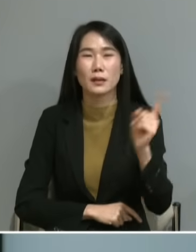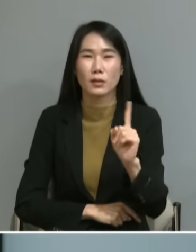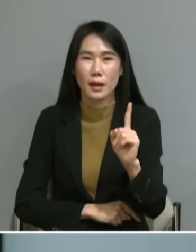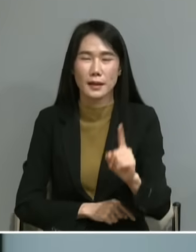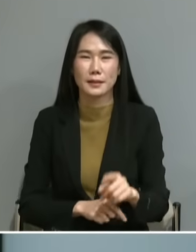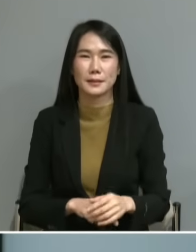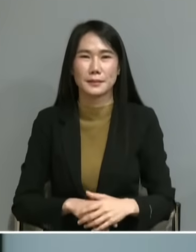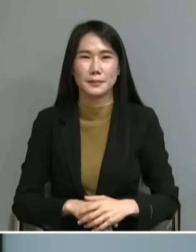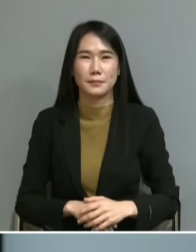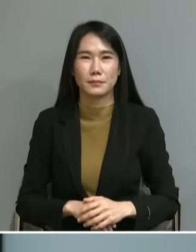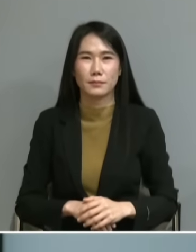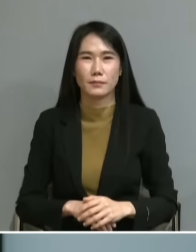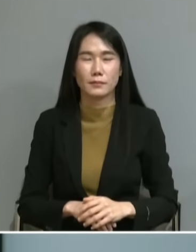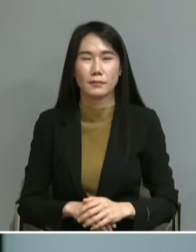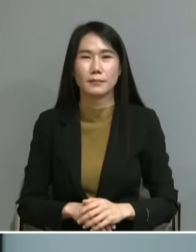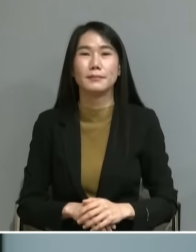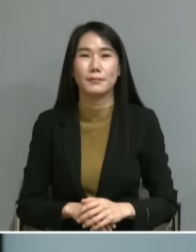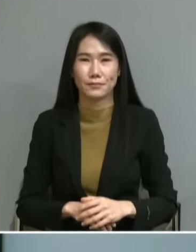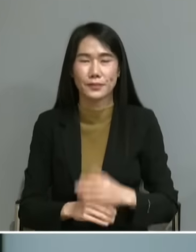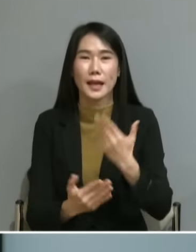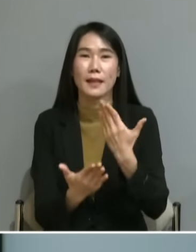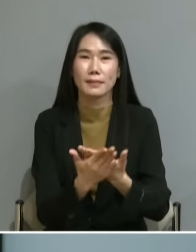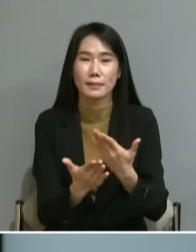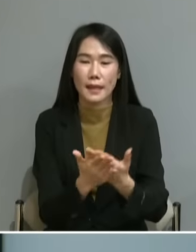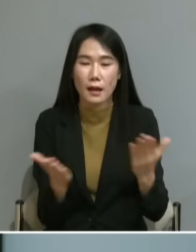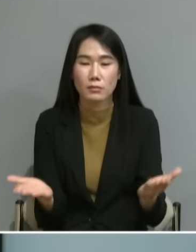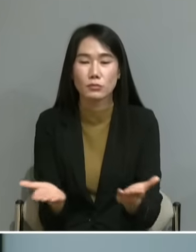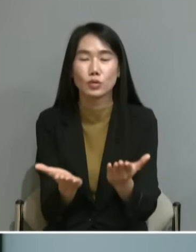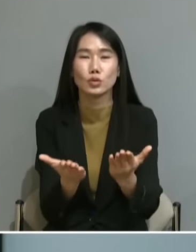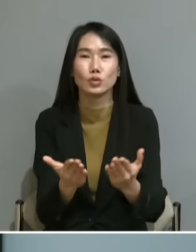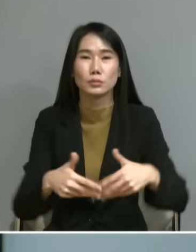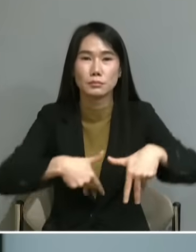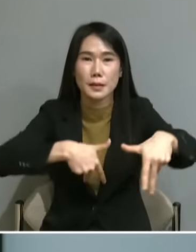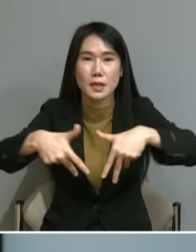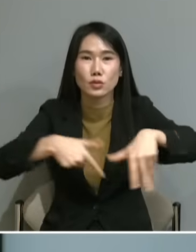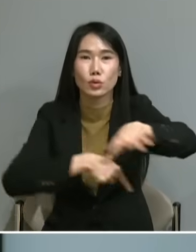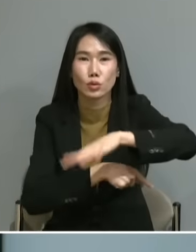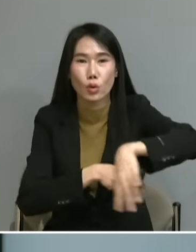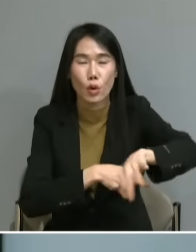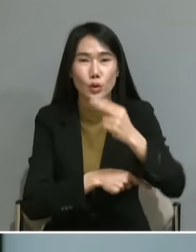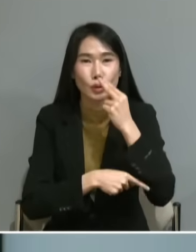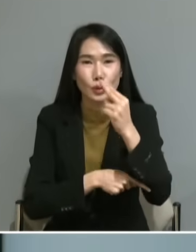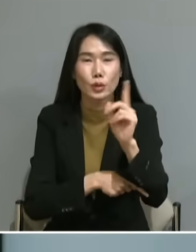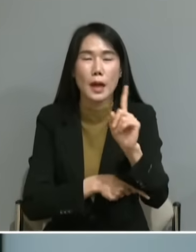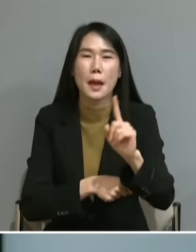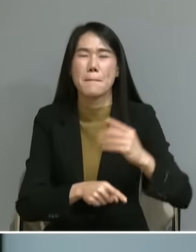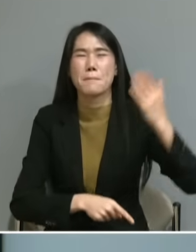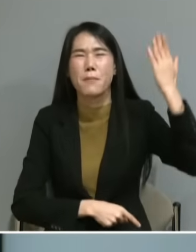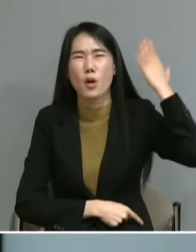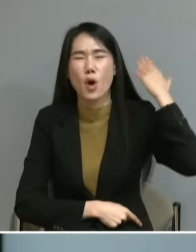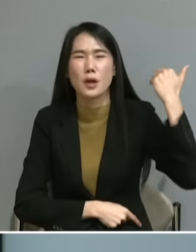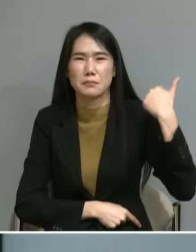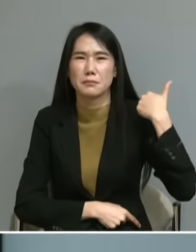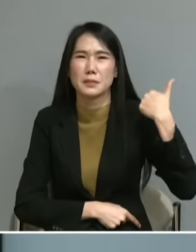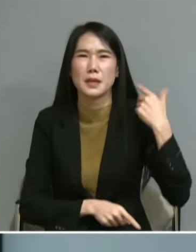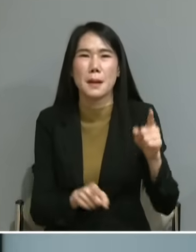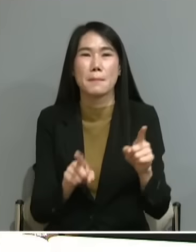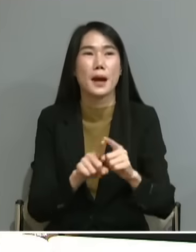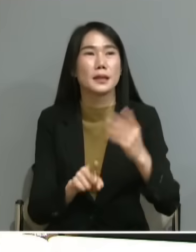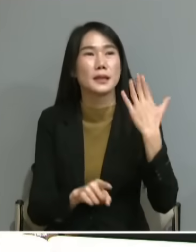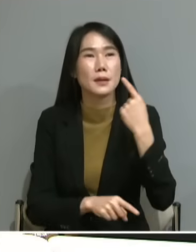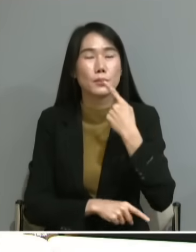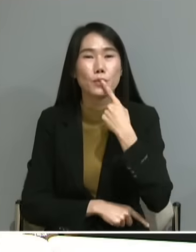การที่เข้าไป อุดหนุนเงินให้กับประชาชนเช่นนี้มีกลไกที่เกิดขึ้นในอดีตก็มีเหตุการณ์อย่างที่ท่าน